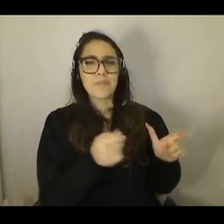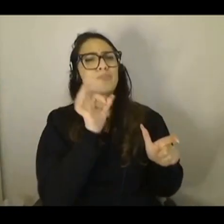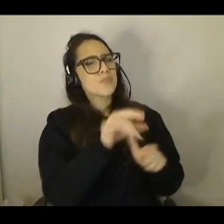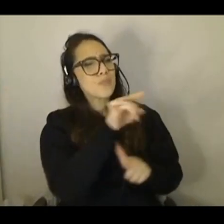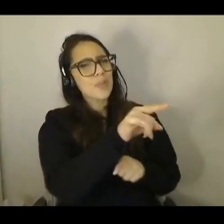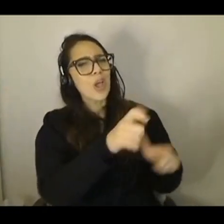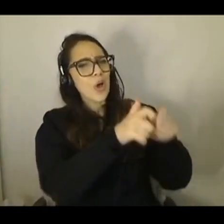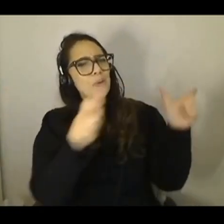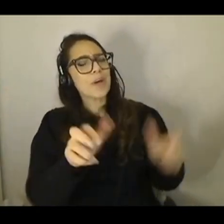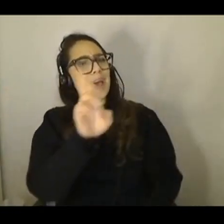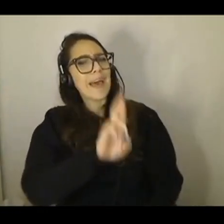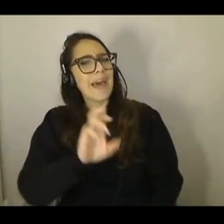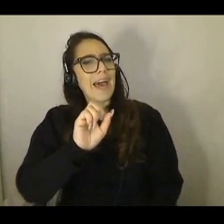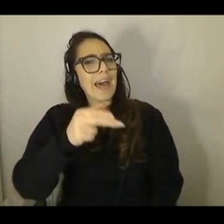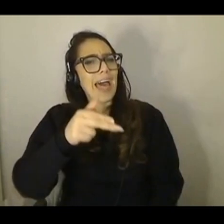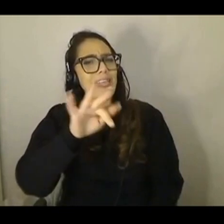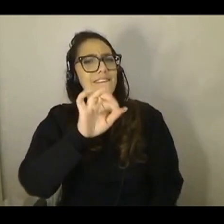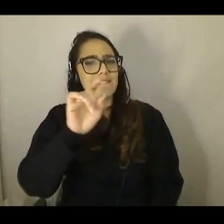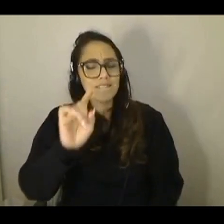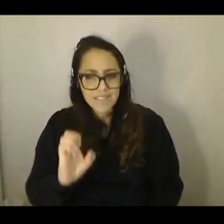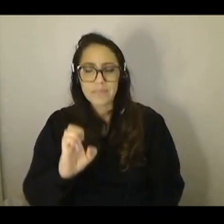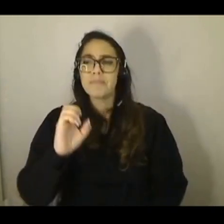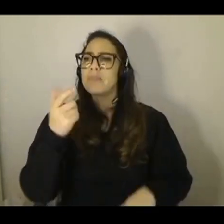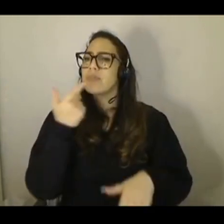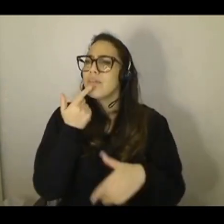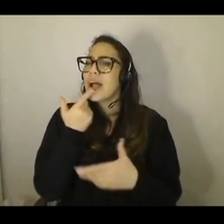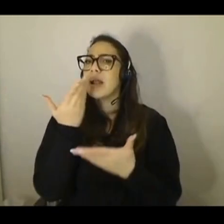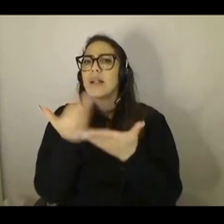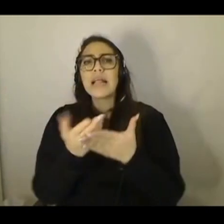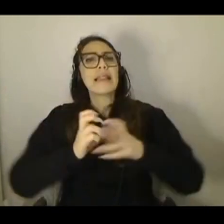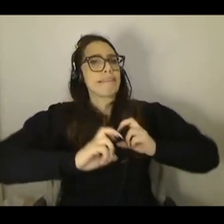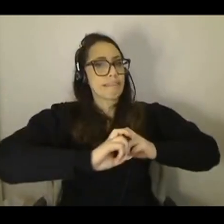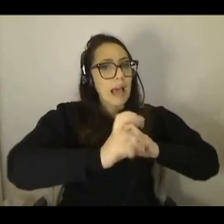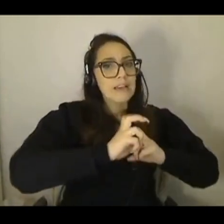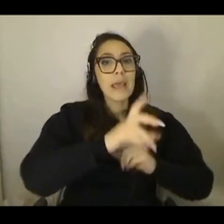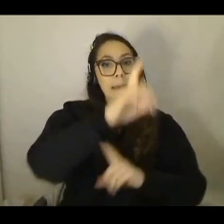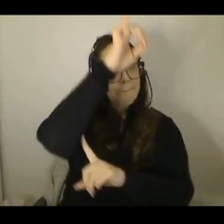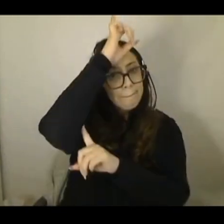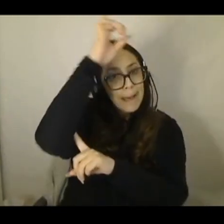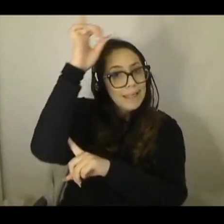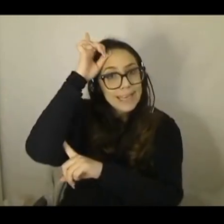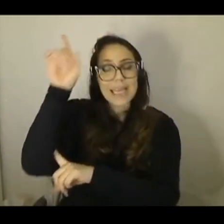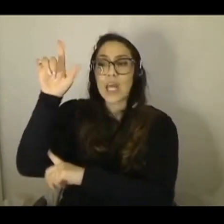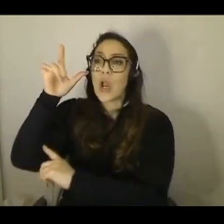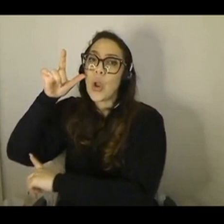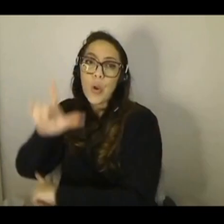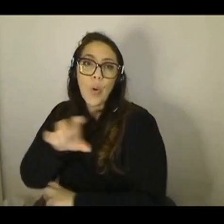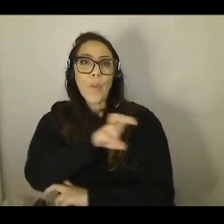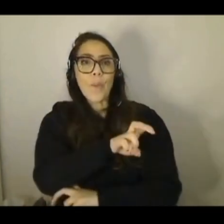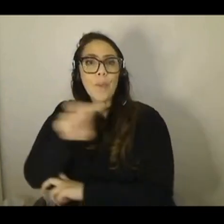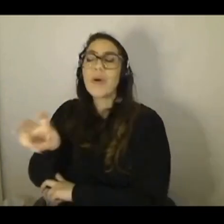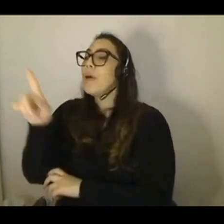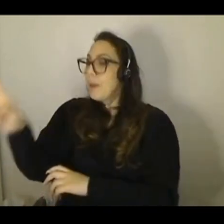cadre de la préparation du voyage, mais on a parlé des trajets Madrid-Lyon, c'est ça, et